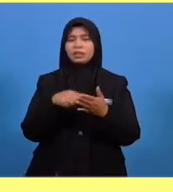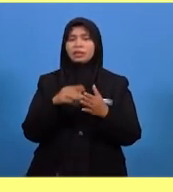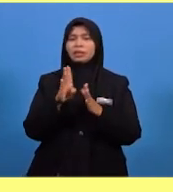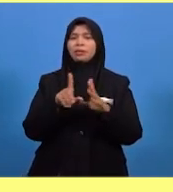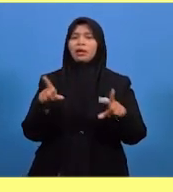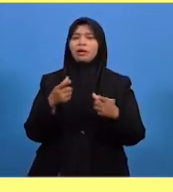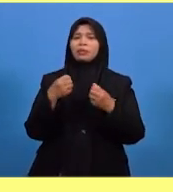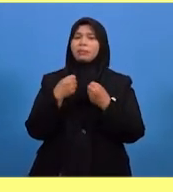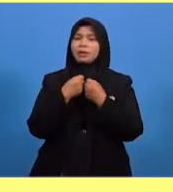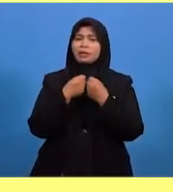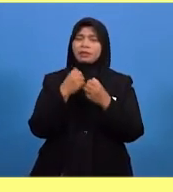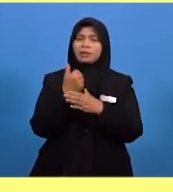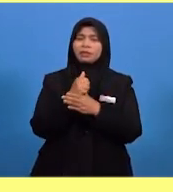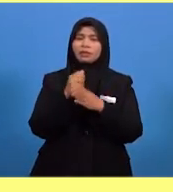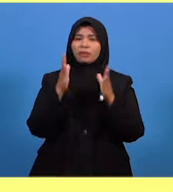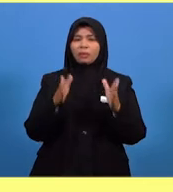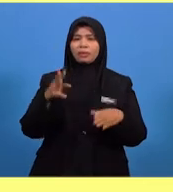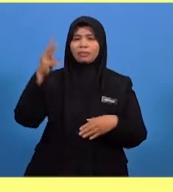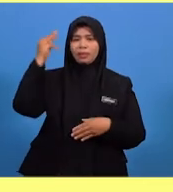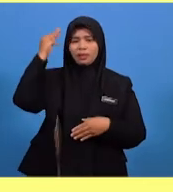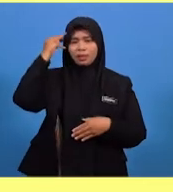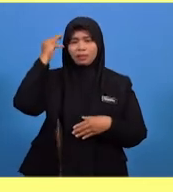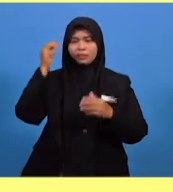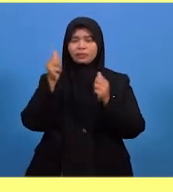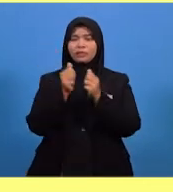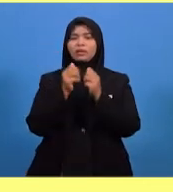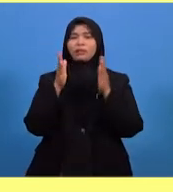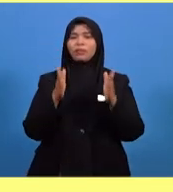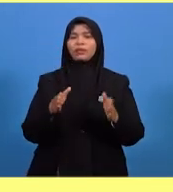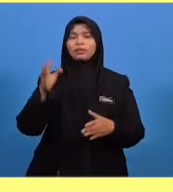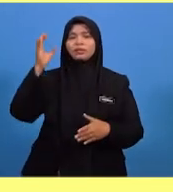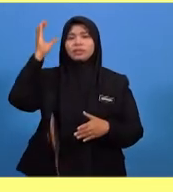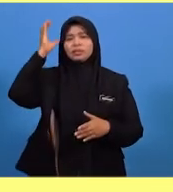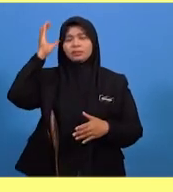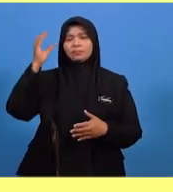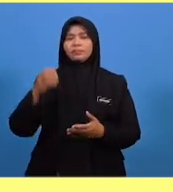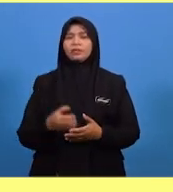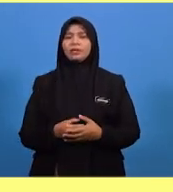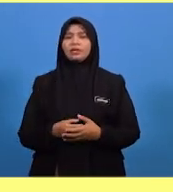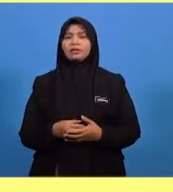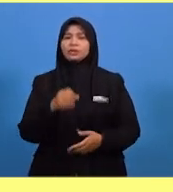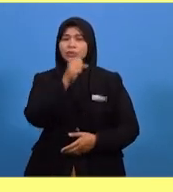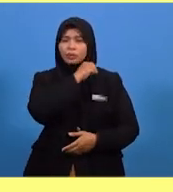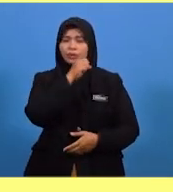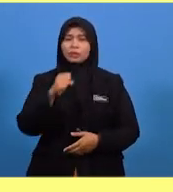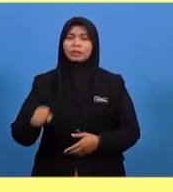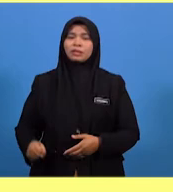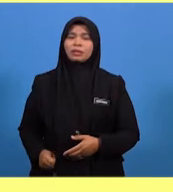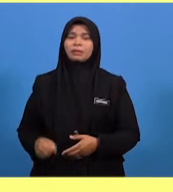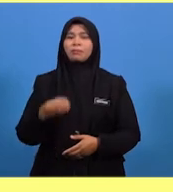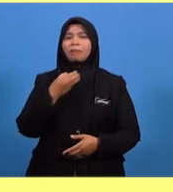pergaduhan antara orang Melayu dan orang sinyal Sultan perak